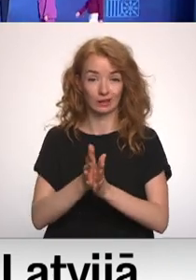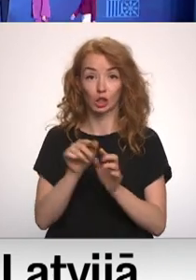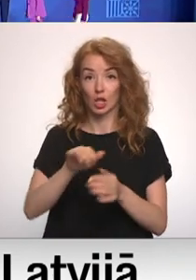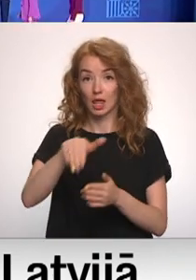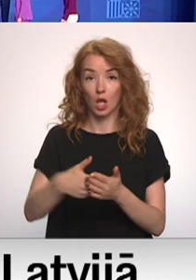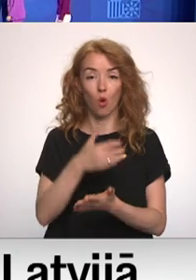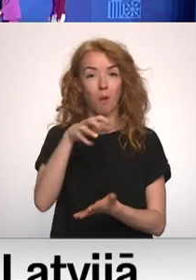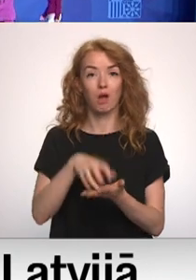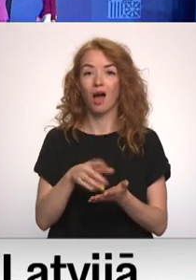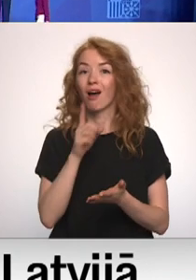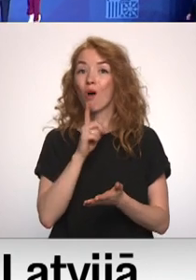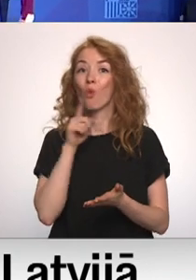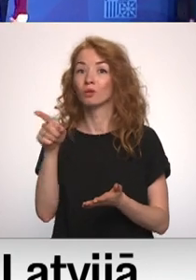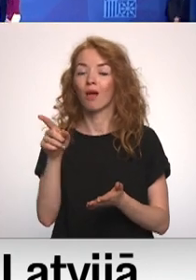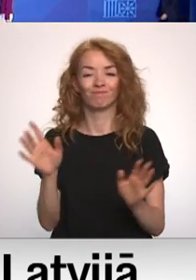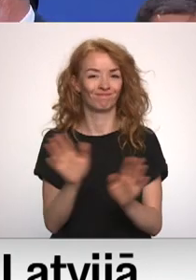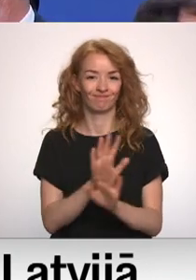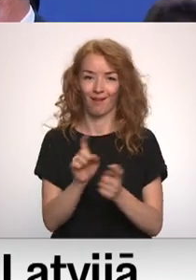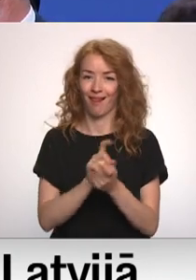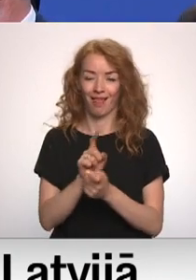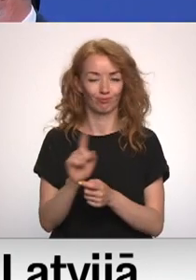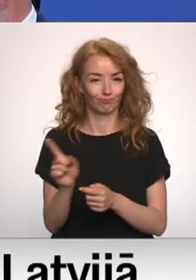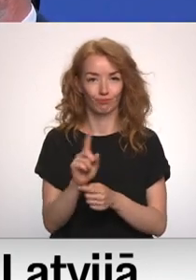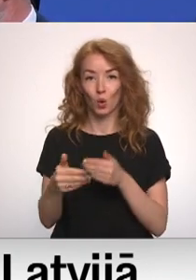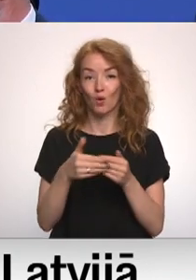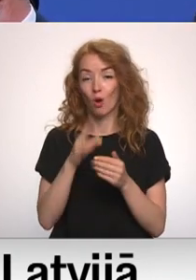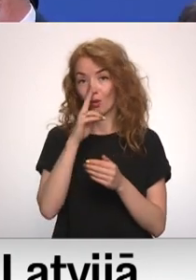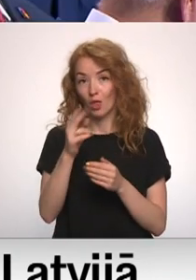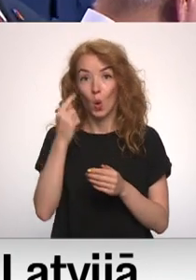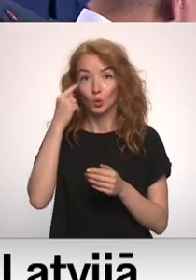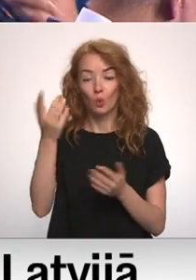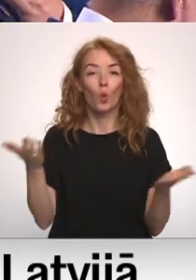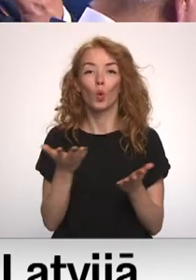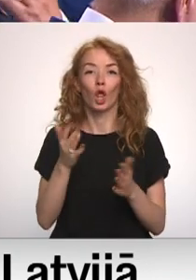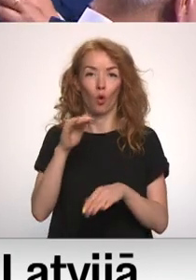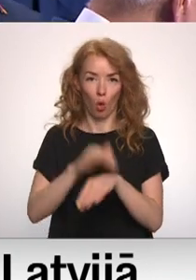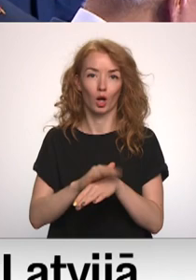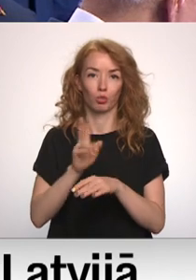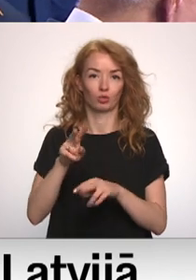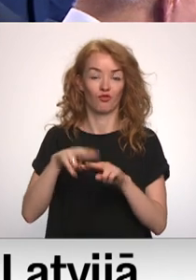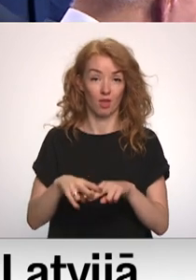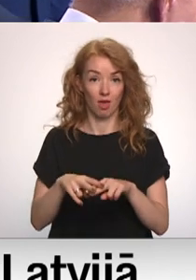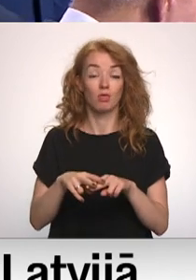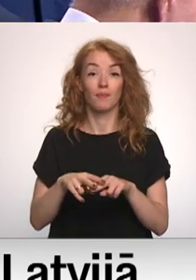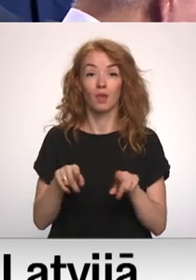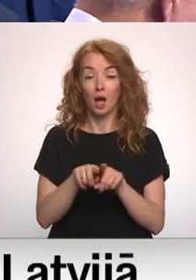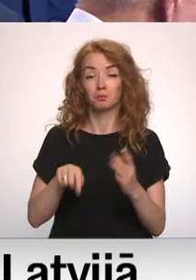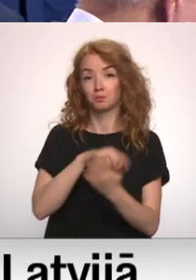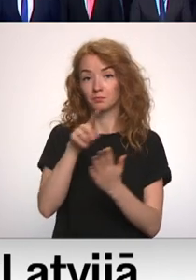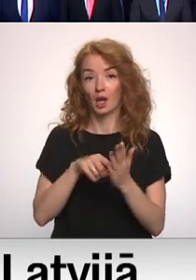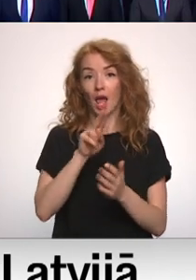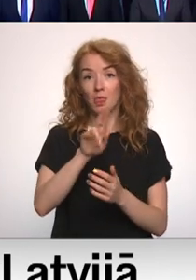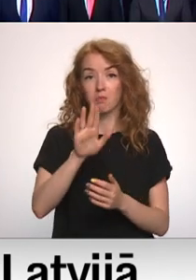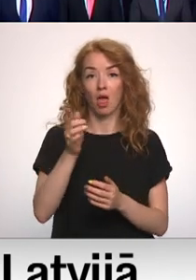bāze nebūs alūksnē, kā varbūt ir izskanējis iepriekš. Tuvāko nedēļu laikā mēs tad zināsim tieši kur. Un es vaicāju arī Nacionālo bruņoto